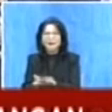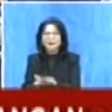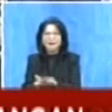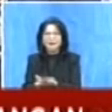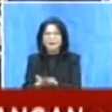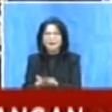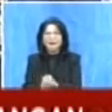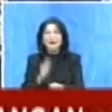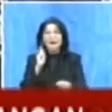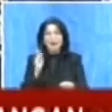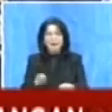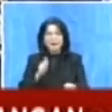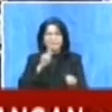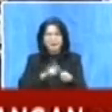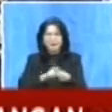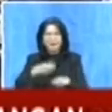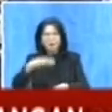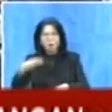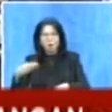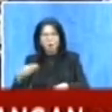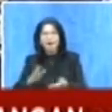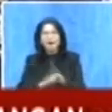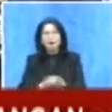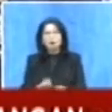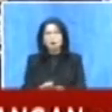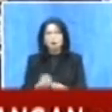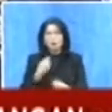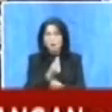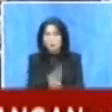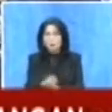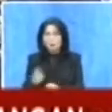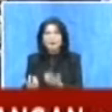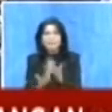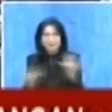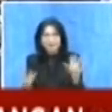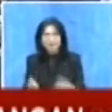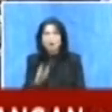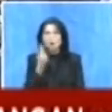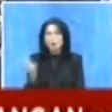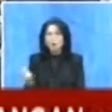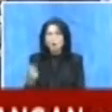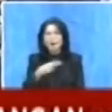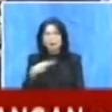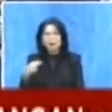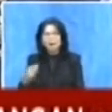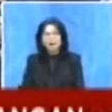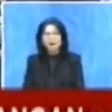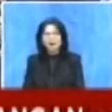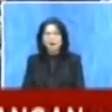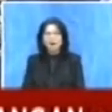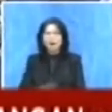karena pemulihan ekonomi maupun perbaikan daya beli masyarakat. Rupiah diperkirakan bergerak pada